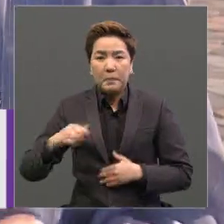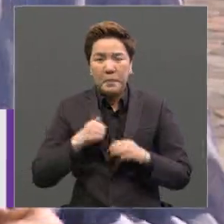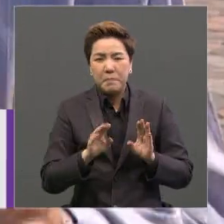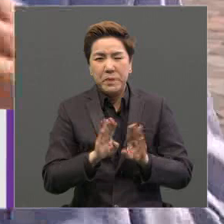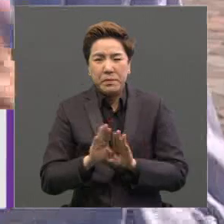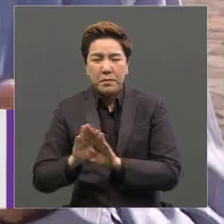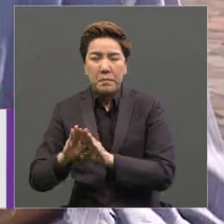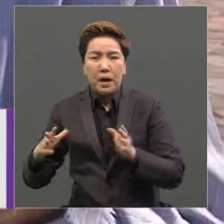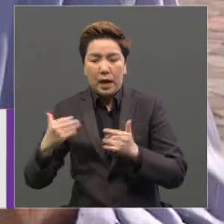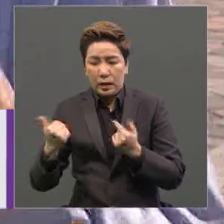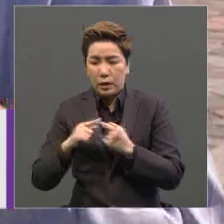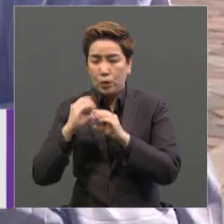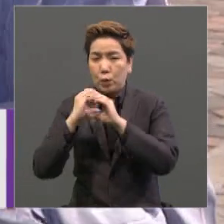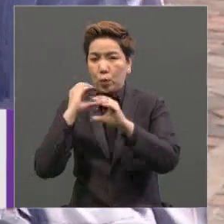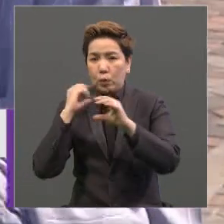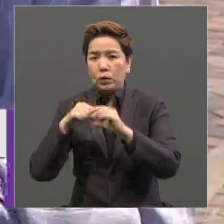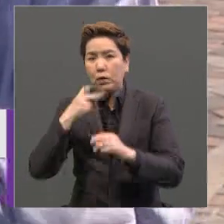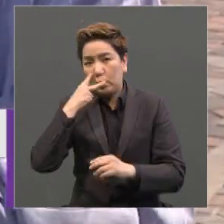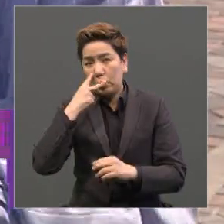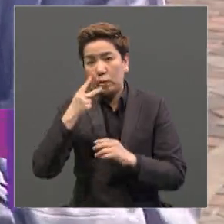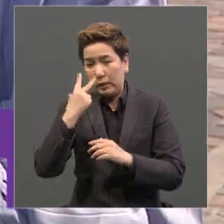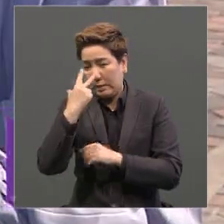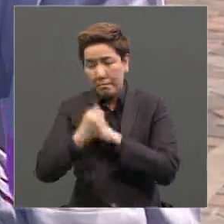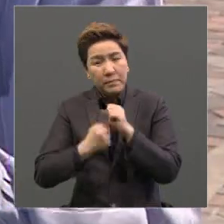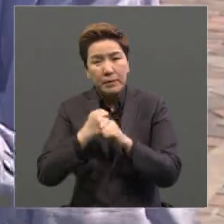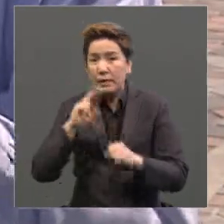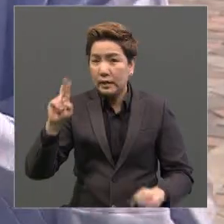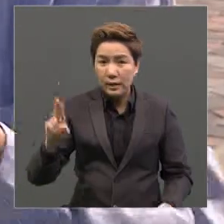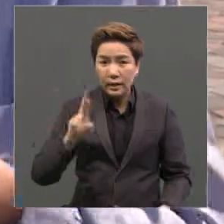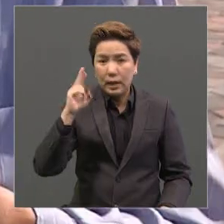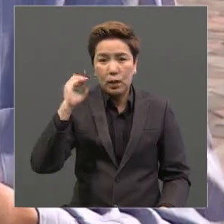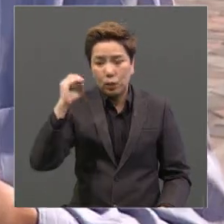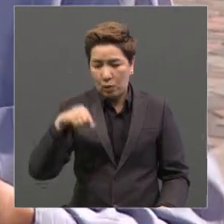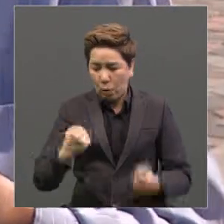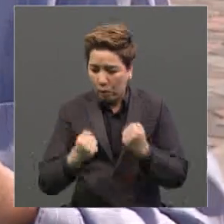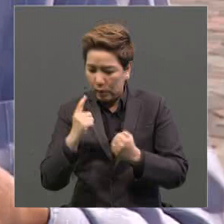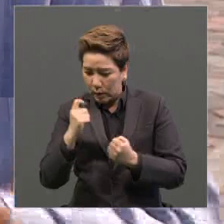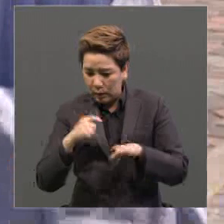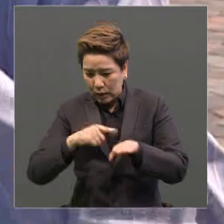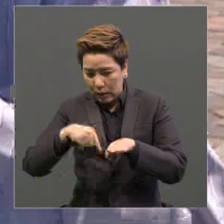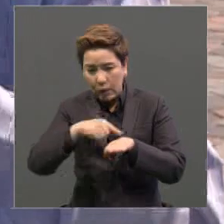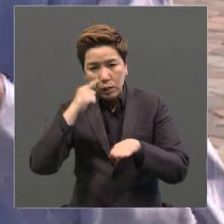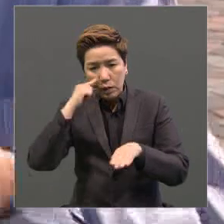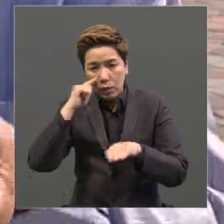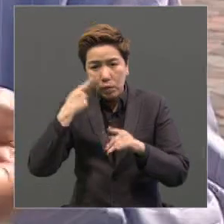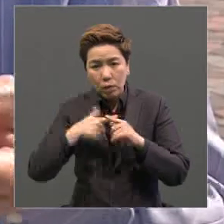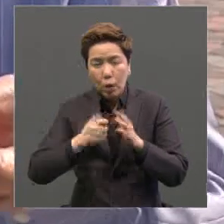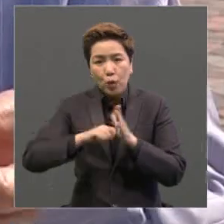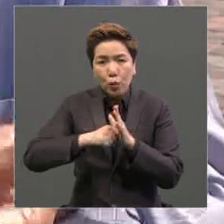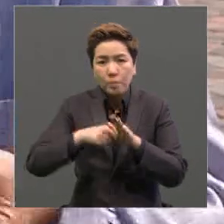าเยอะเดี๋ยวรถทัวร์นี่มัน3ปีไม่ได้ใช้รถทัวร์มันก็เสียมันจะ